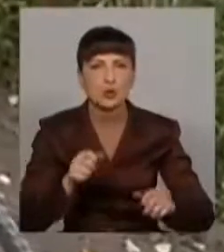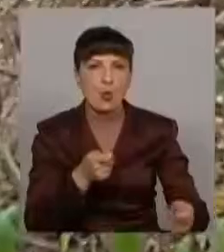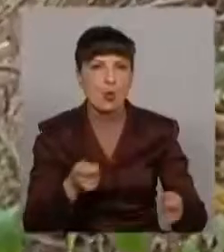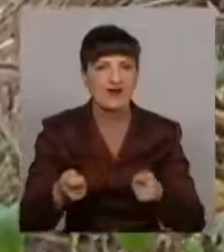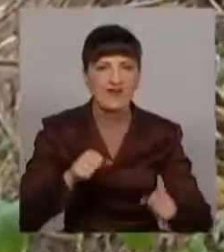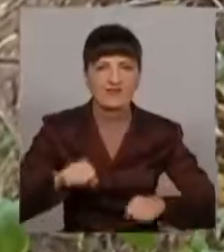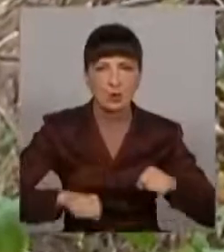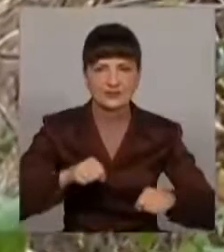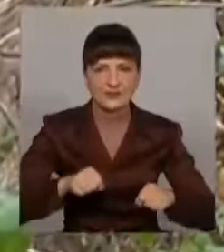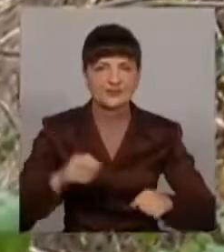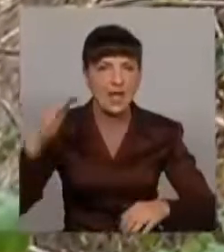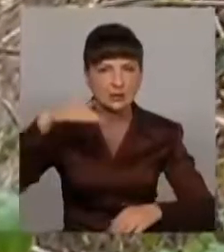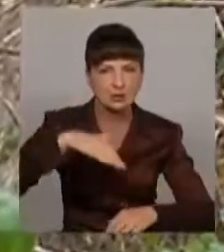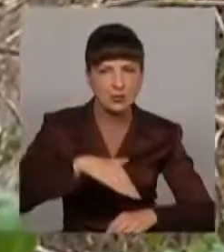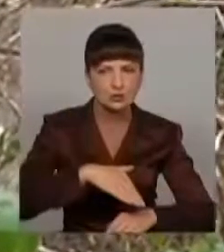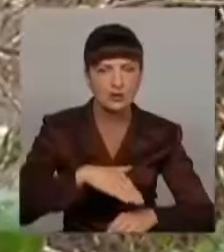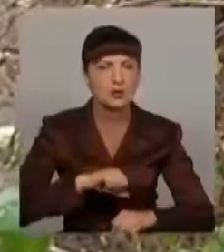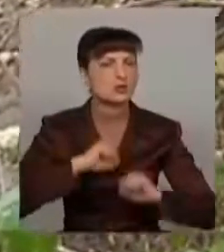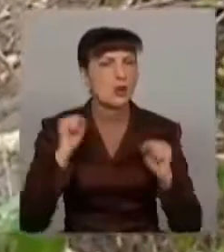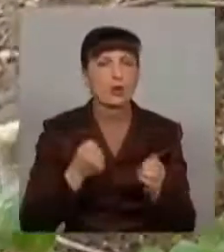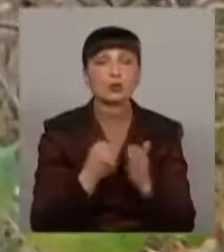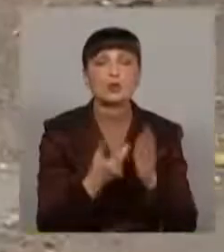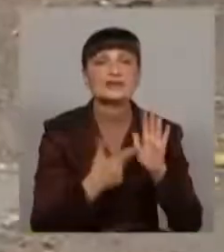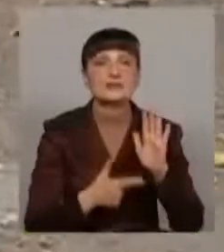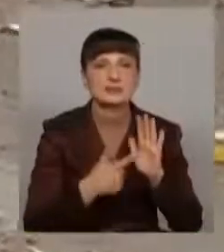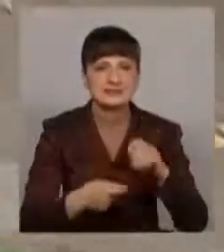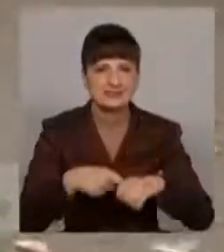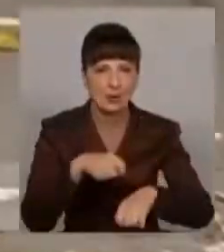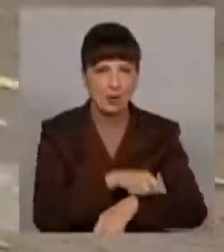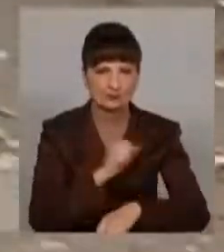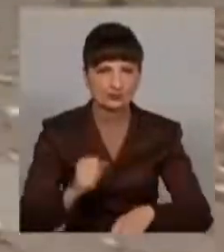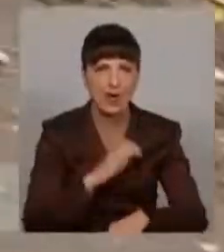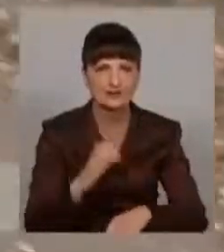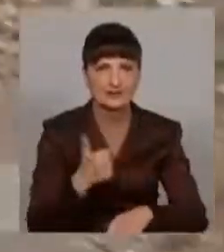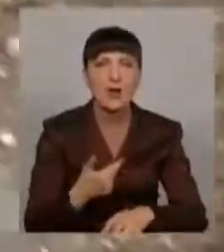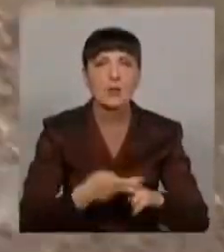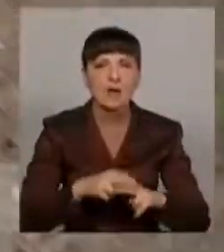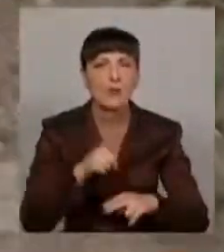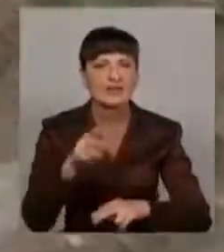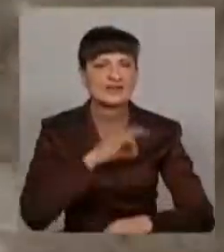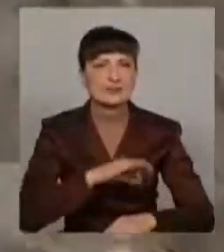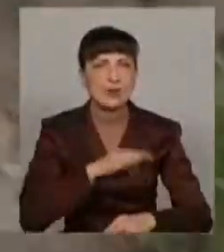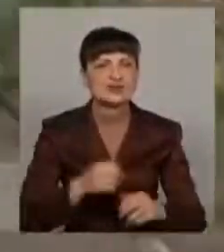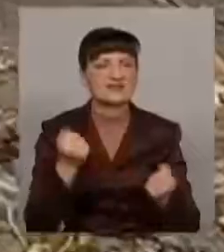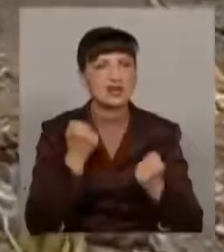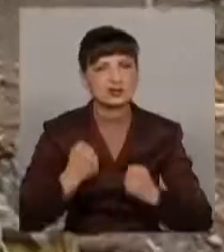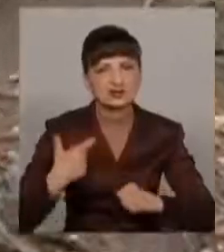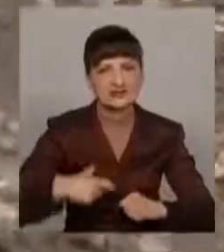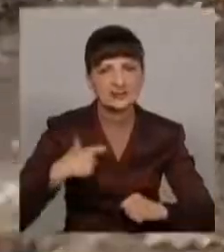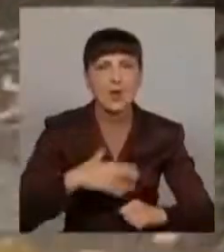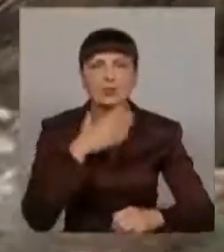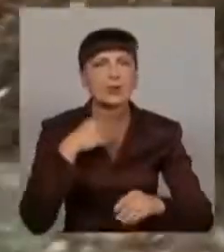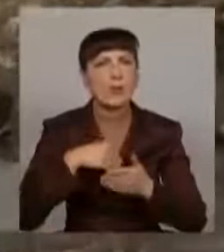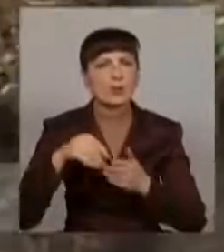велосипедом. При спуске в даунхилле развивается скорость до 70 км в час. Именно поэтому райдеры используют полную защиту. Многие покупают